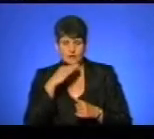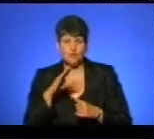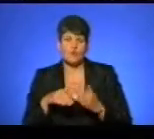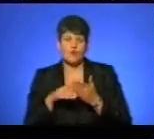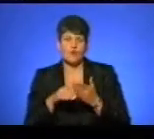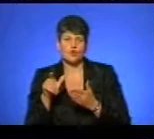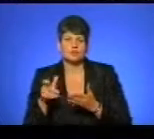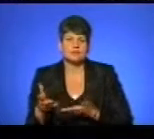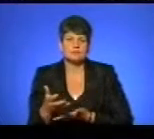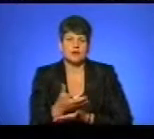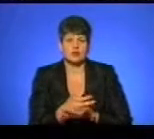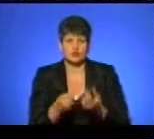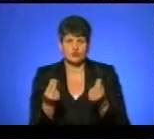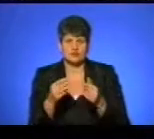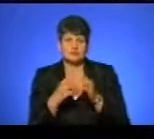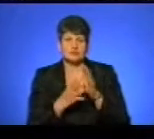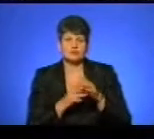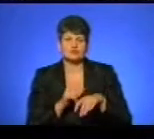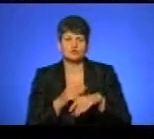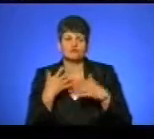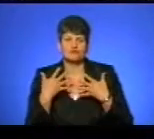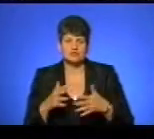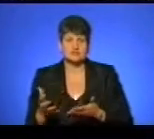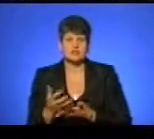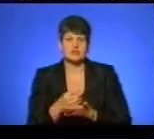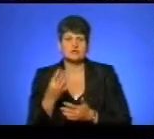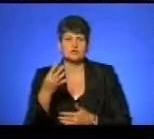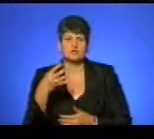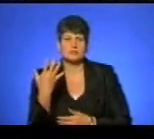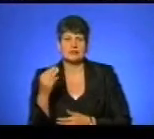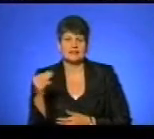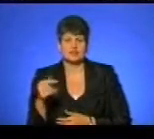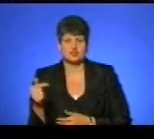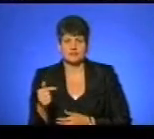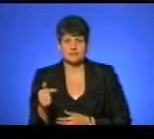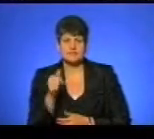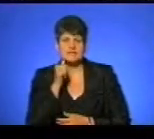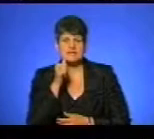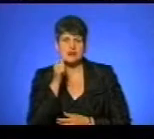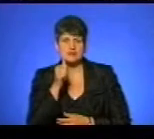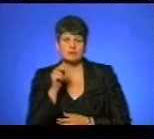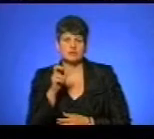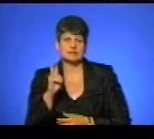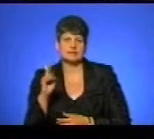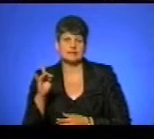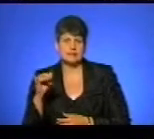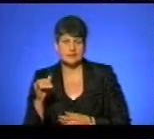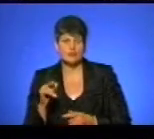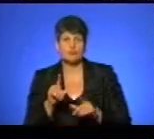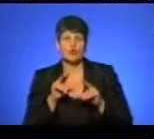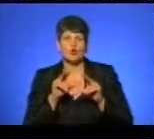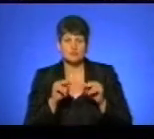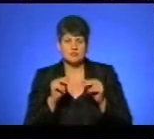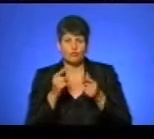Кіндій збирає кошти. На 19 годину вже надійшло понад 45 тисяч гривень. Завтра Богдан Кіндій пообіцяв нам повідомити,